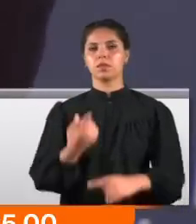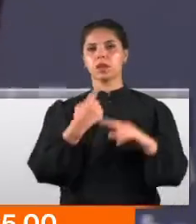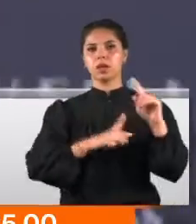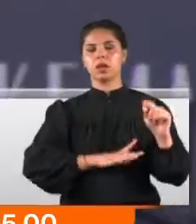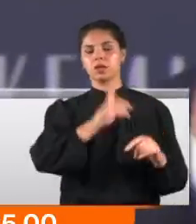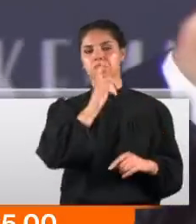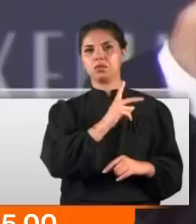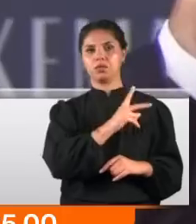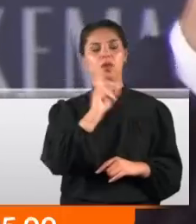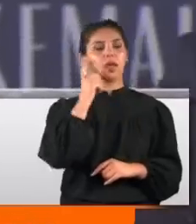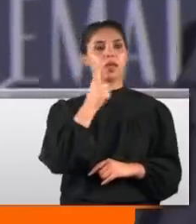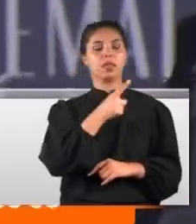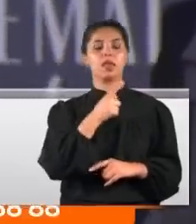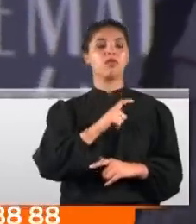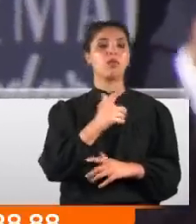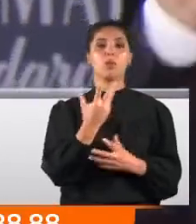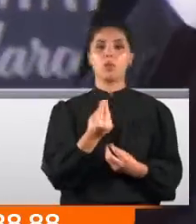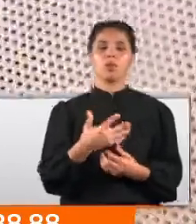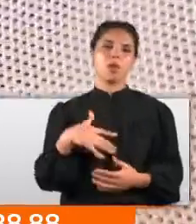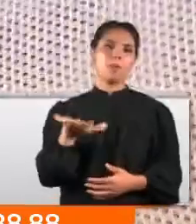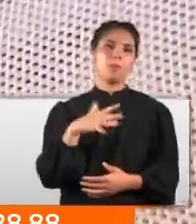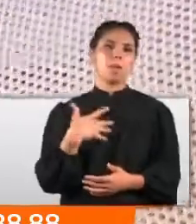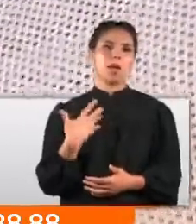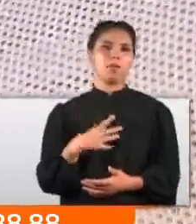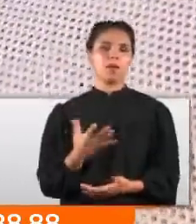Kılıçdaroğlu'nun bu iddialara ne yanıt vereceği ise merak konusu.